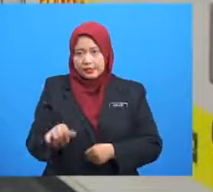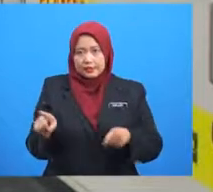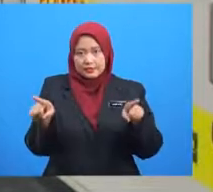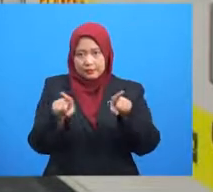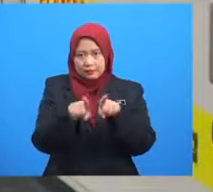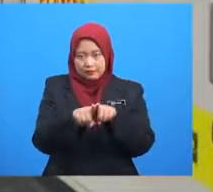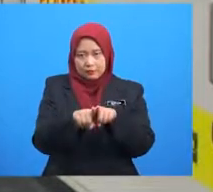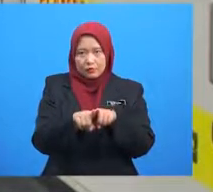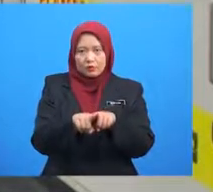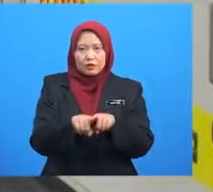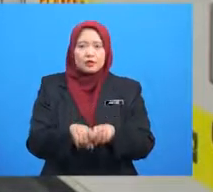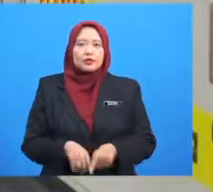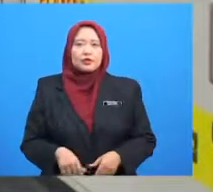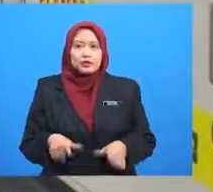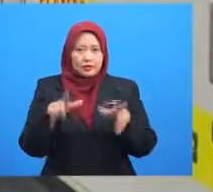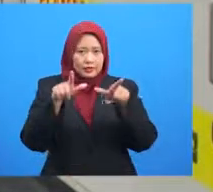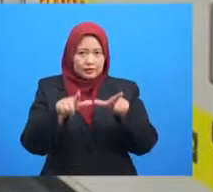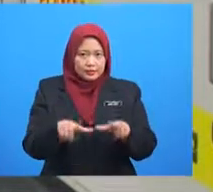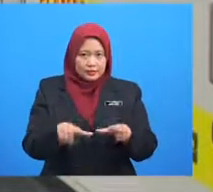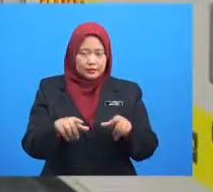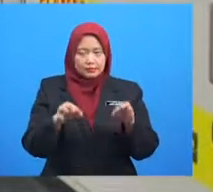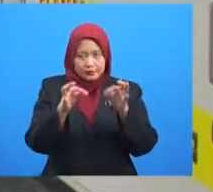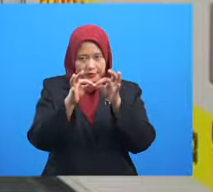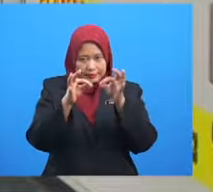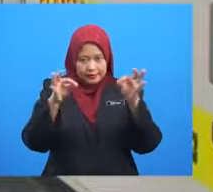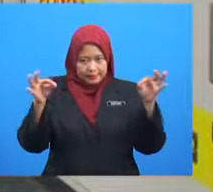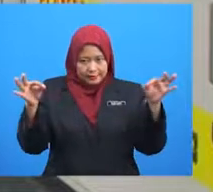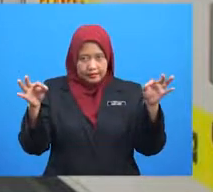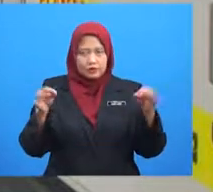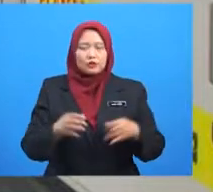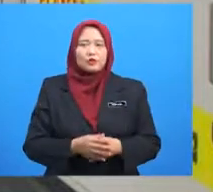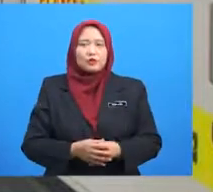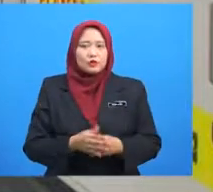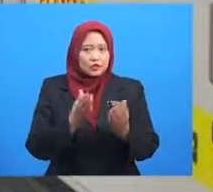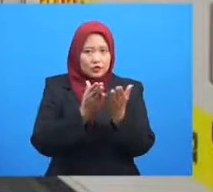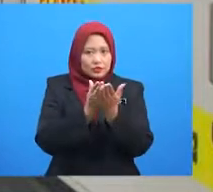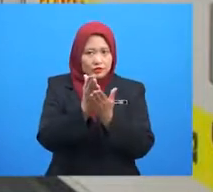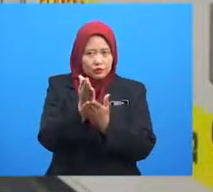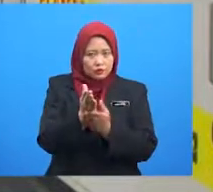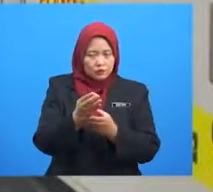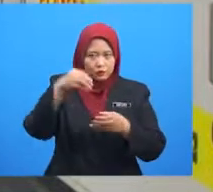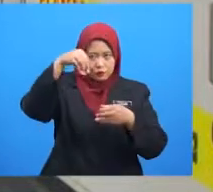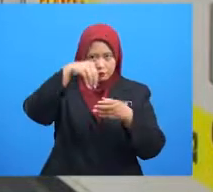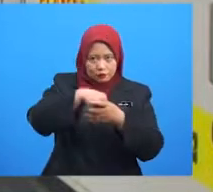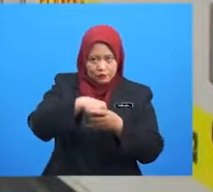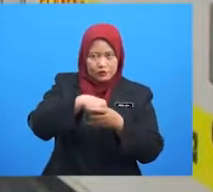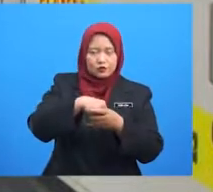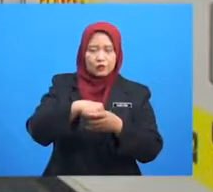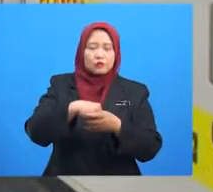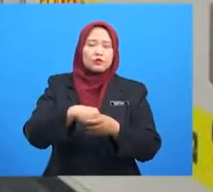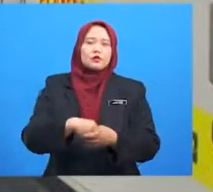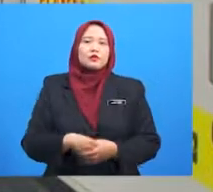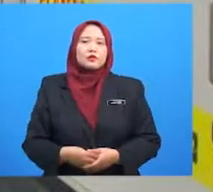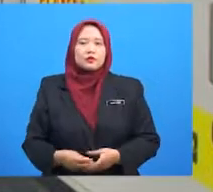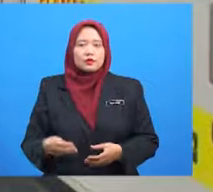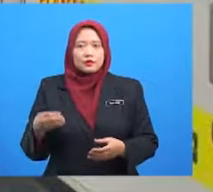lidi. Dan seterusnya, cikgu akan celupkan potongan objek ke dalam bika yang